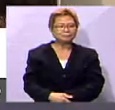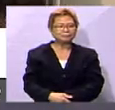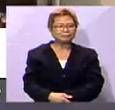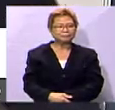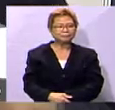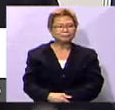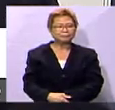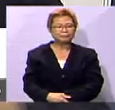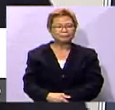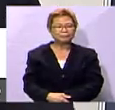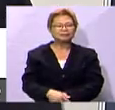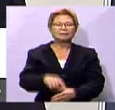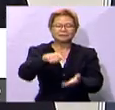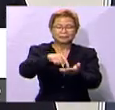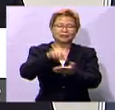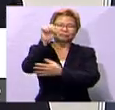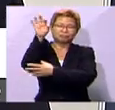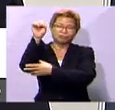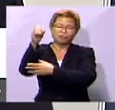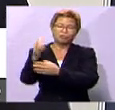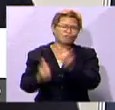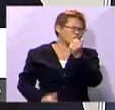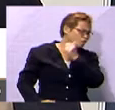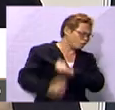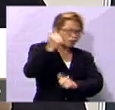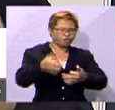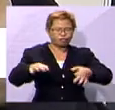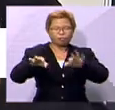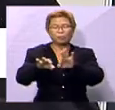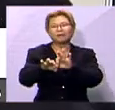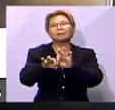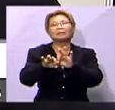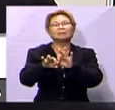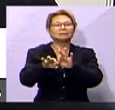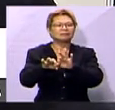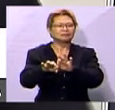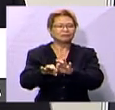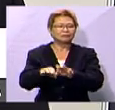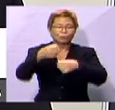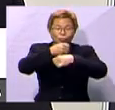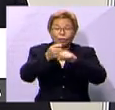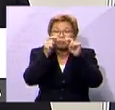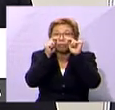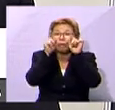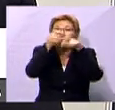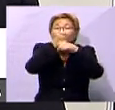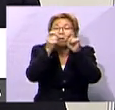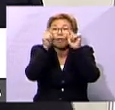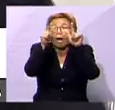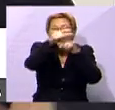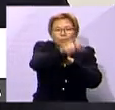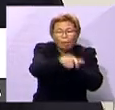tinggi this fair is a very important Fair to make aware create awareness to the